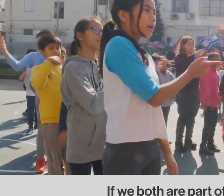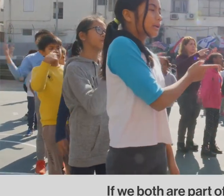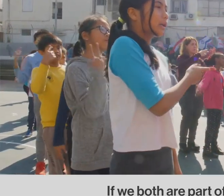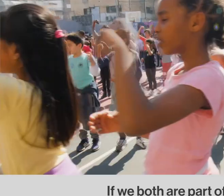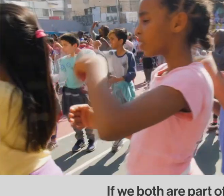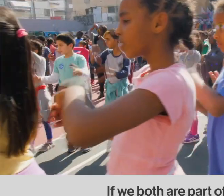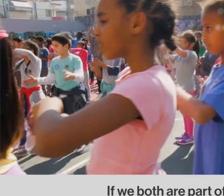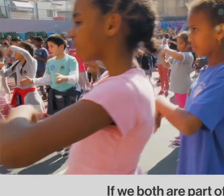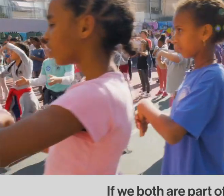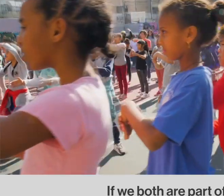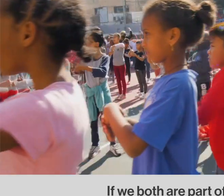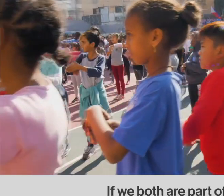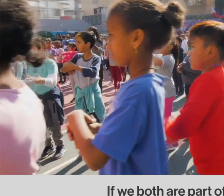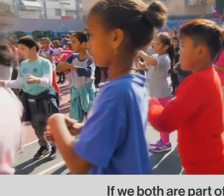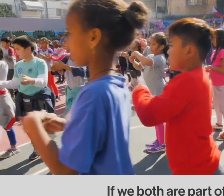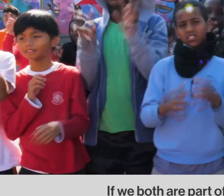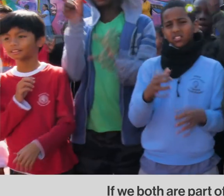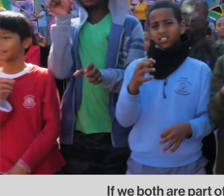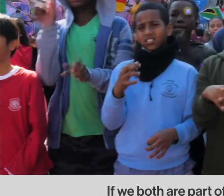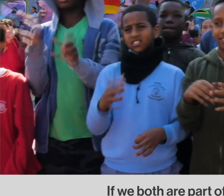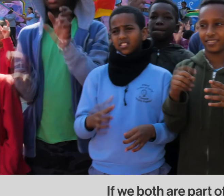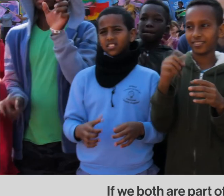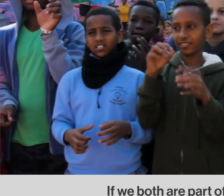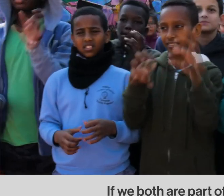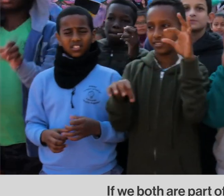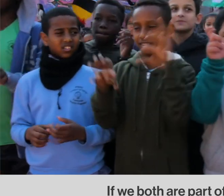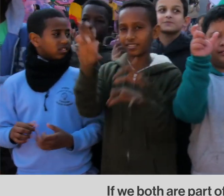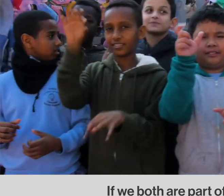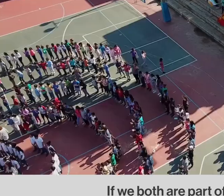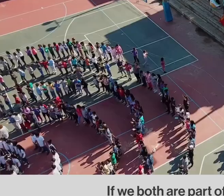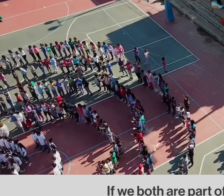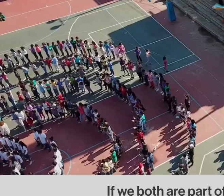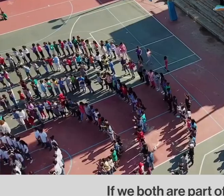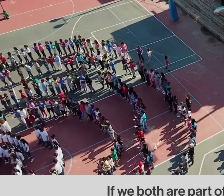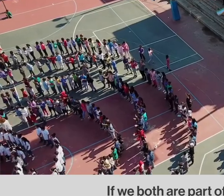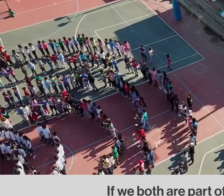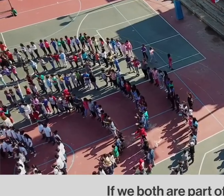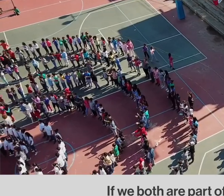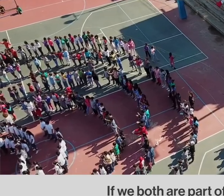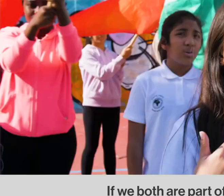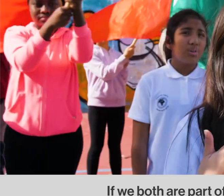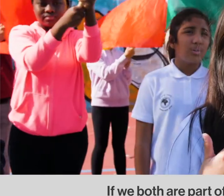both are part of the same society,